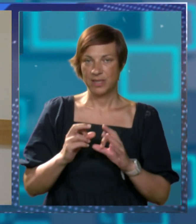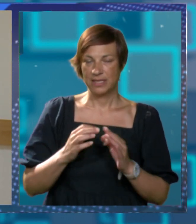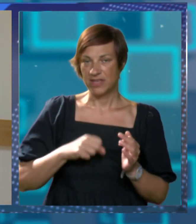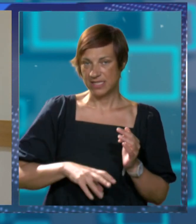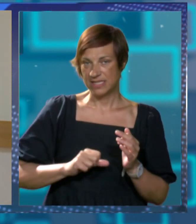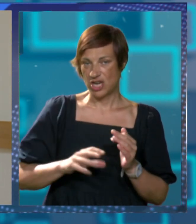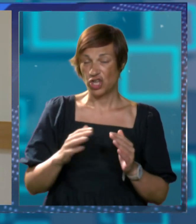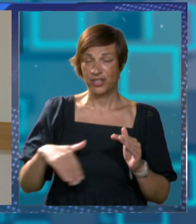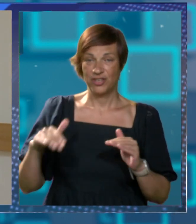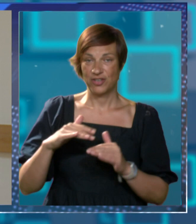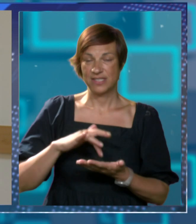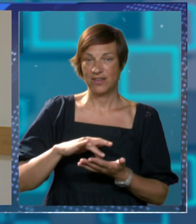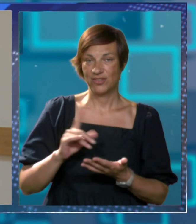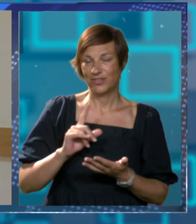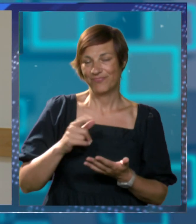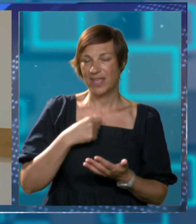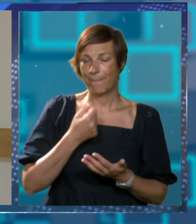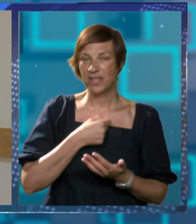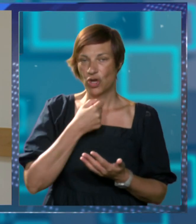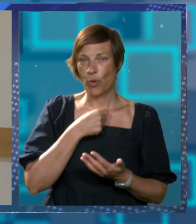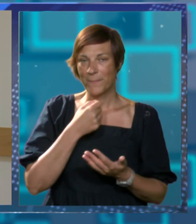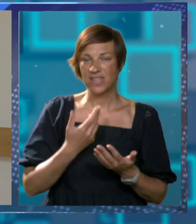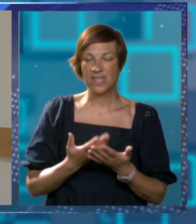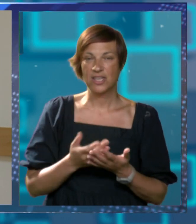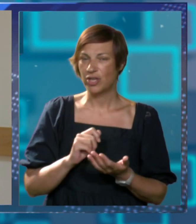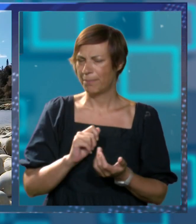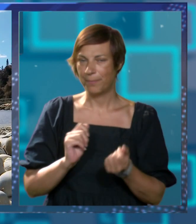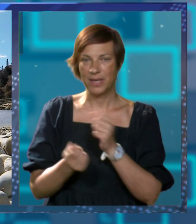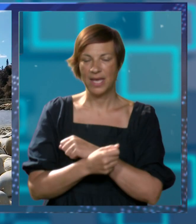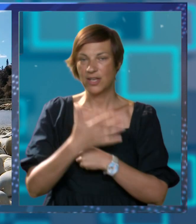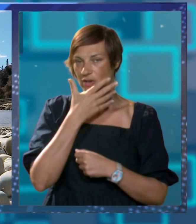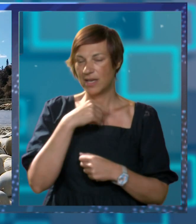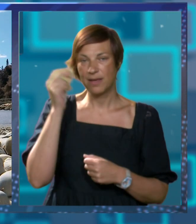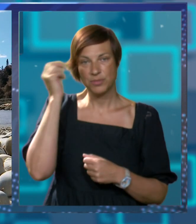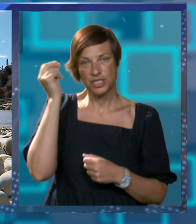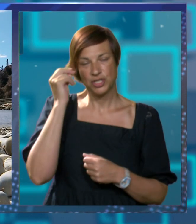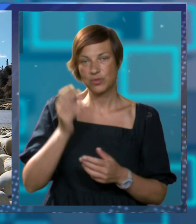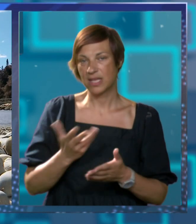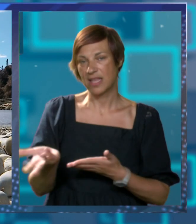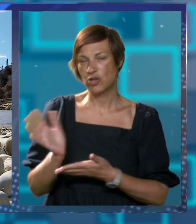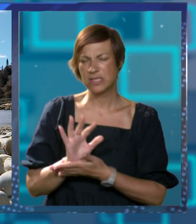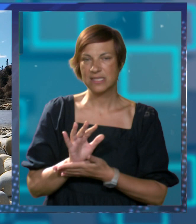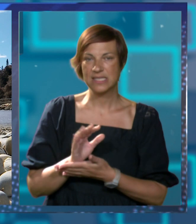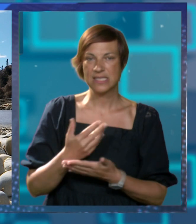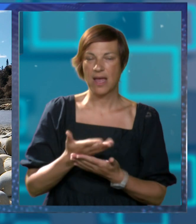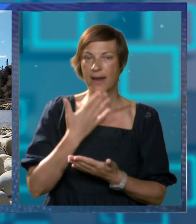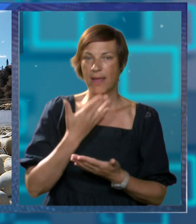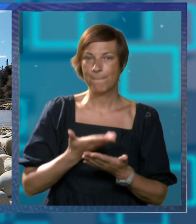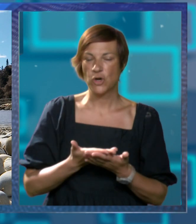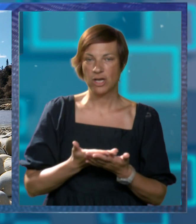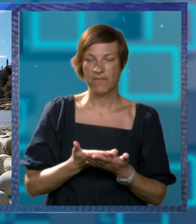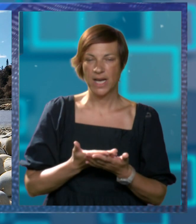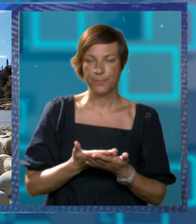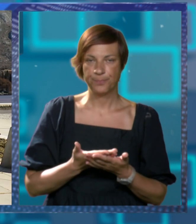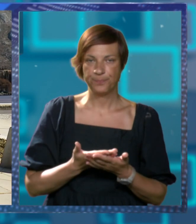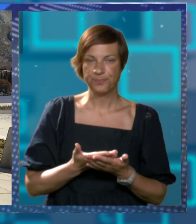se tu i rodio i odrastao i ne bi to mijenio tek tako, ali ljepše je nekad čut kad neko sa strane to pohvali, to